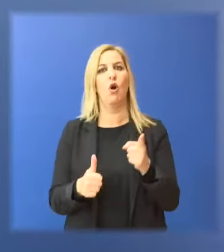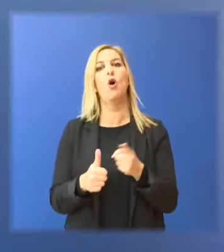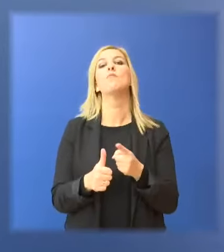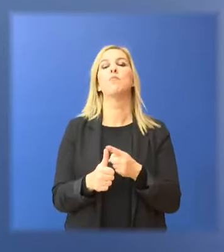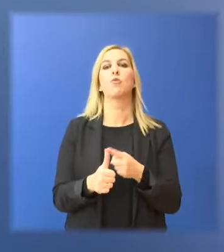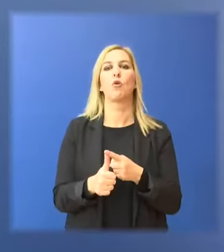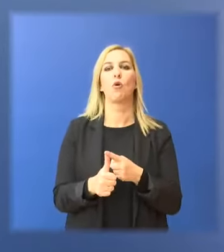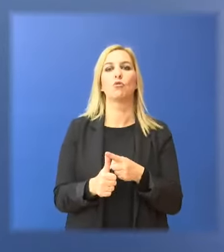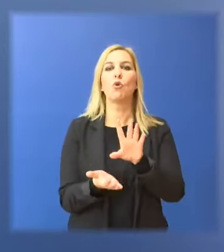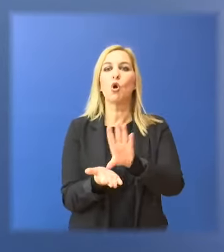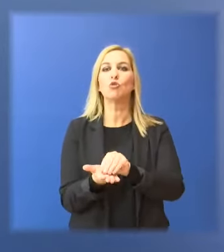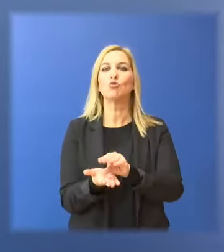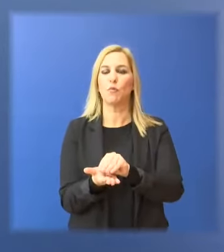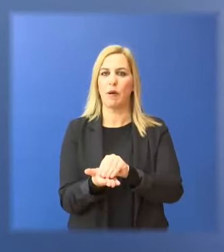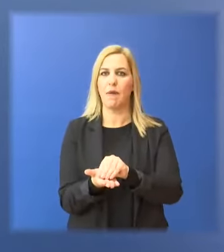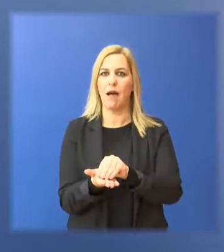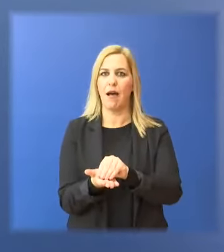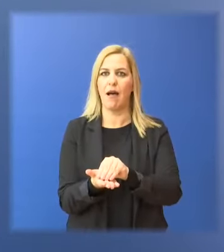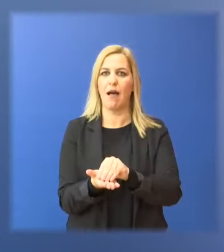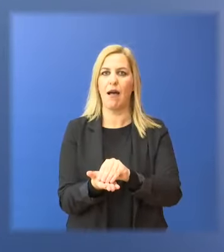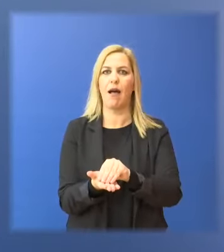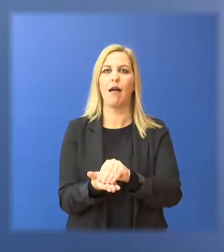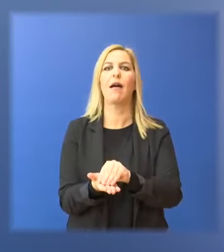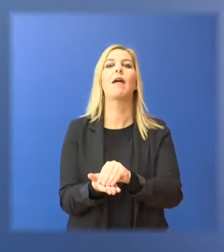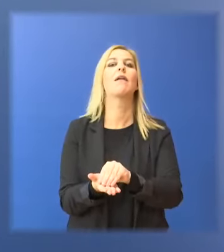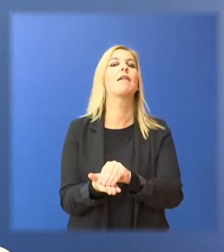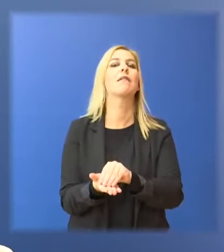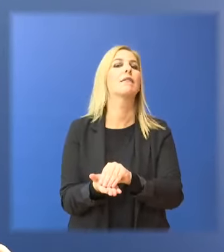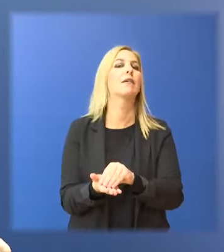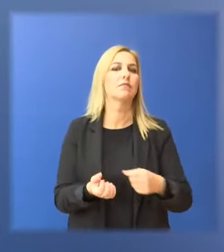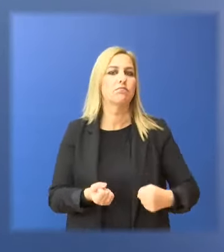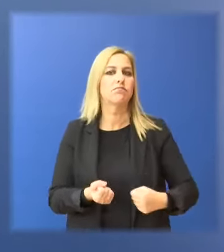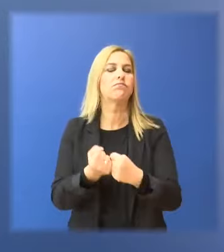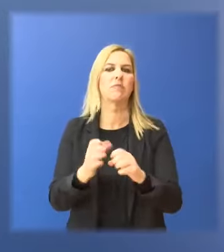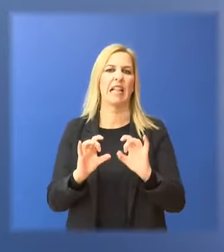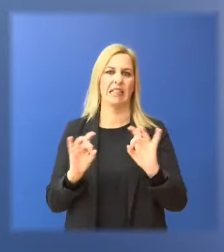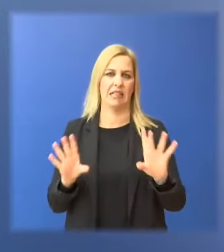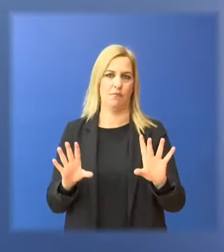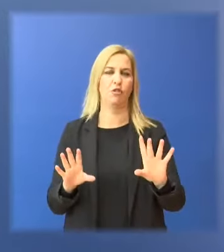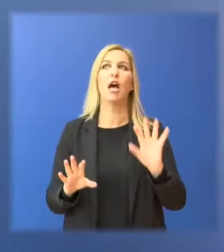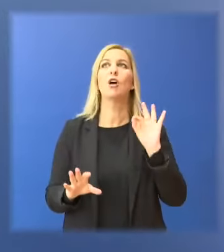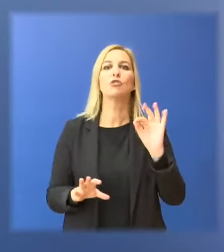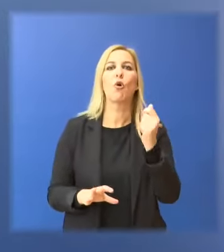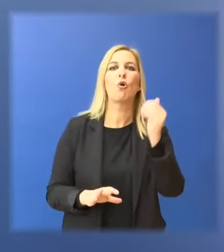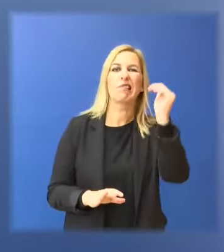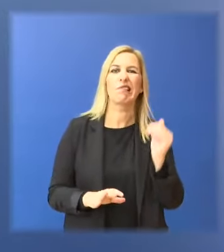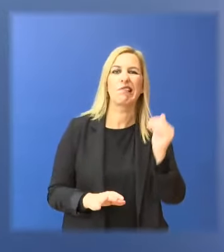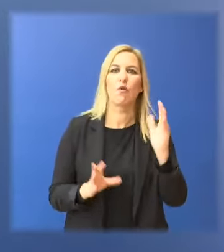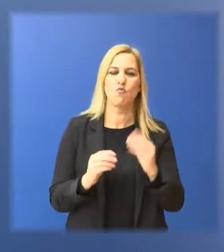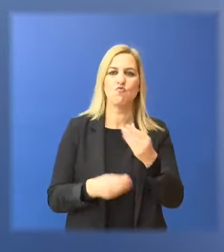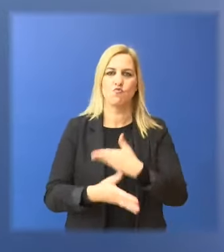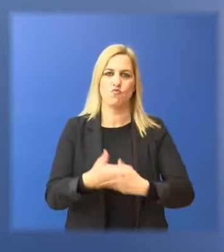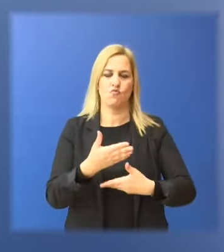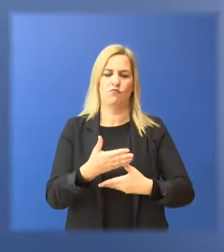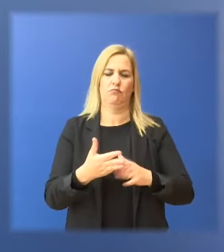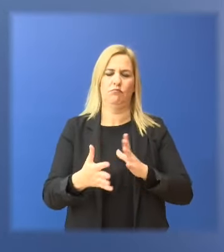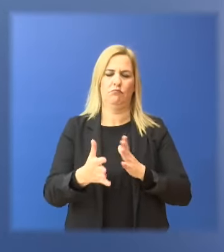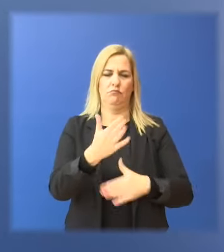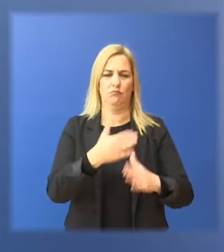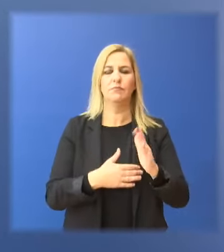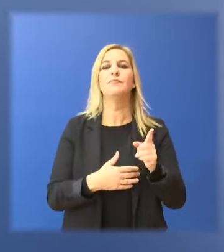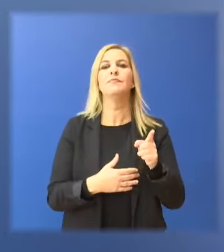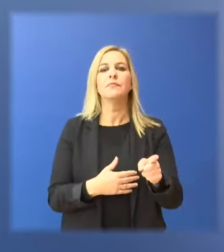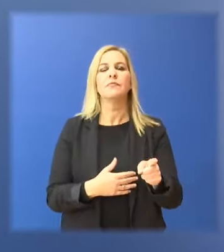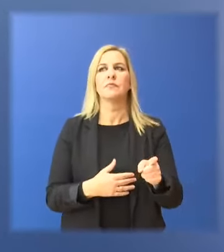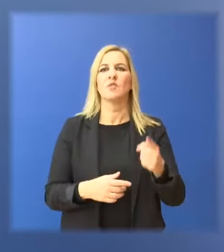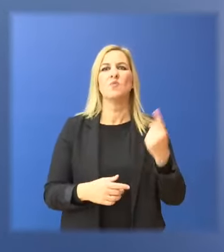παροχές προς σούπερ μάρκετ και εξασφαλίζουμε χαμηλότερες τιμές για τον καταναλωτή. Είναι συνήθις πρακτική οι προμηθευτές να αυξάνουν